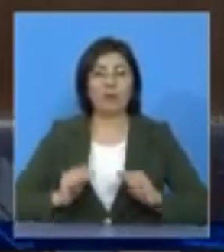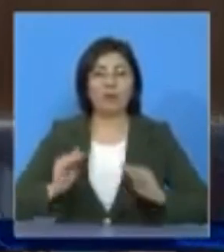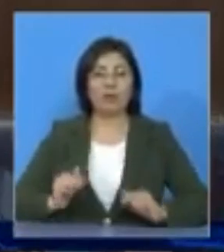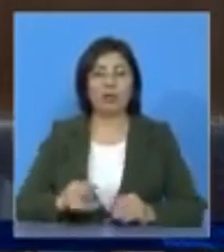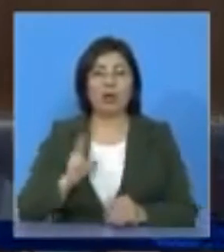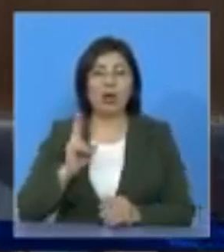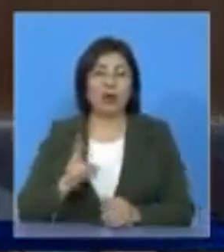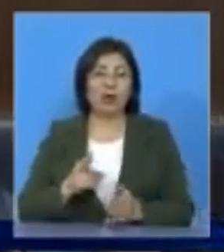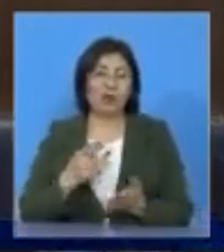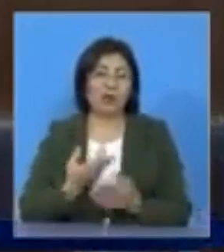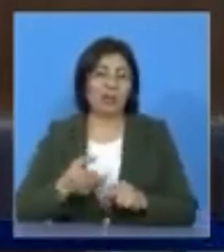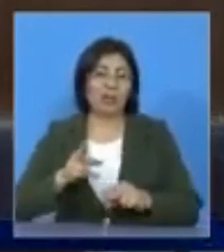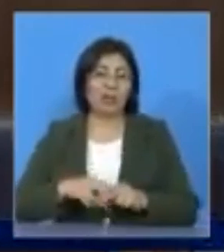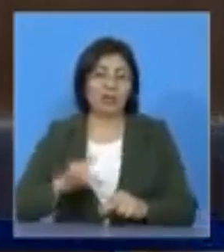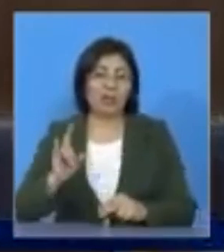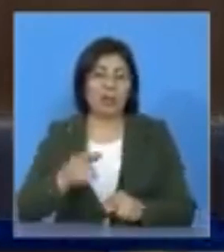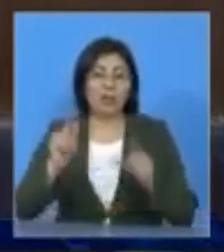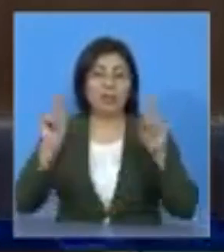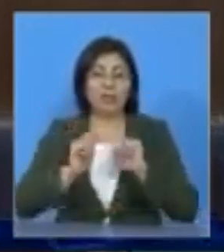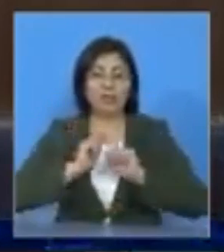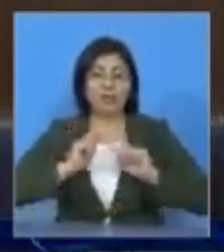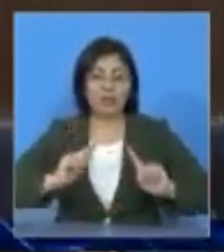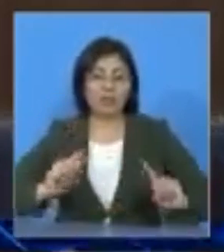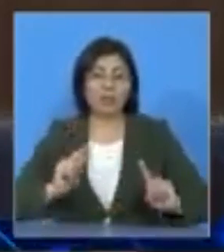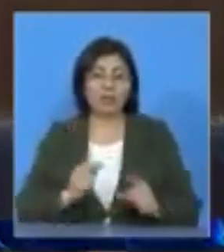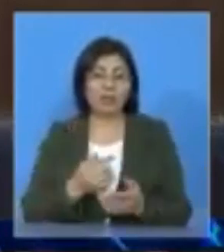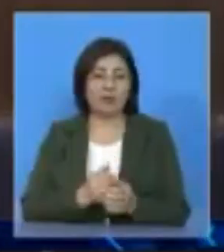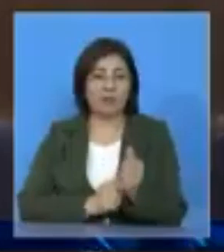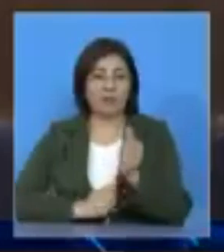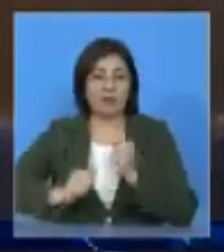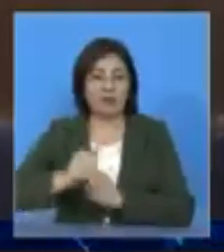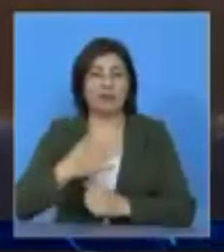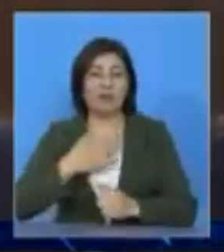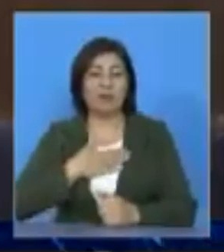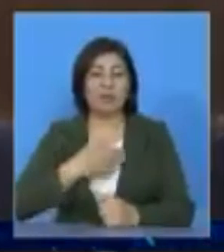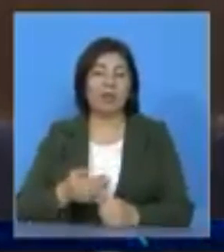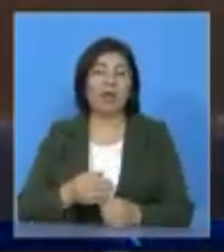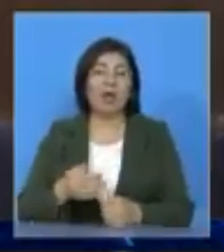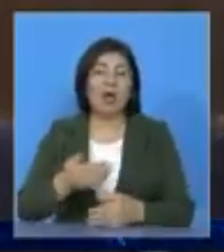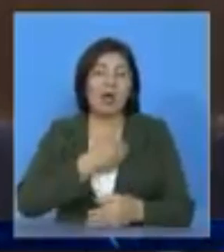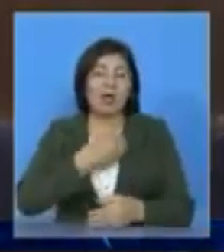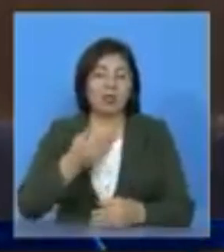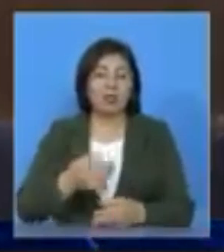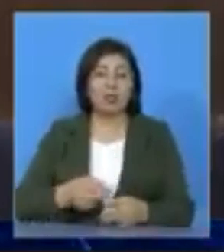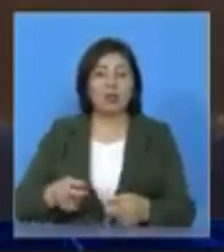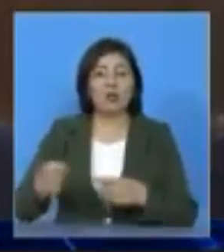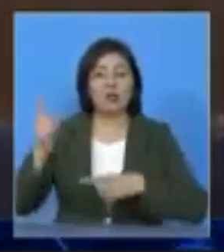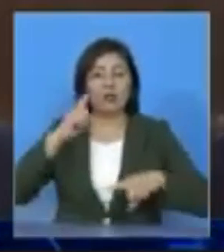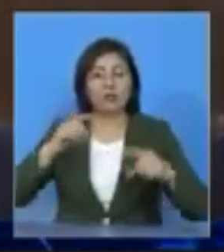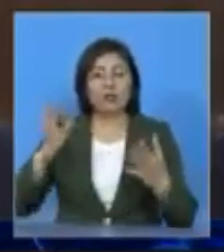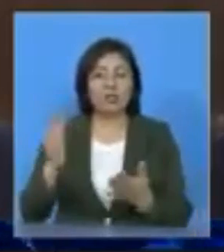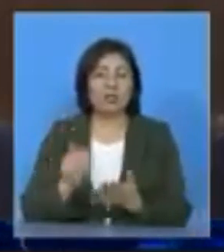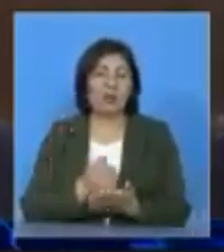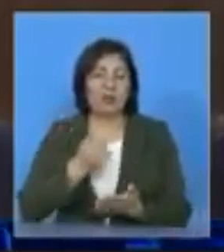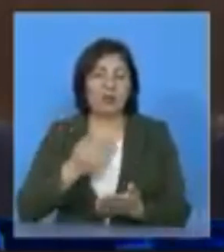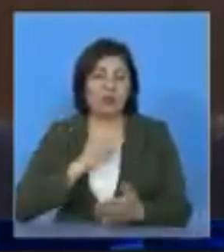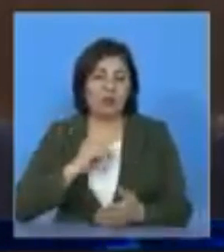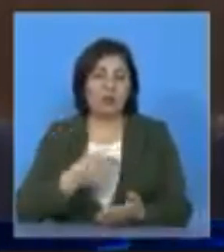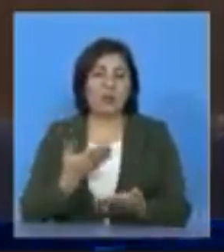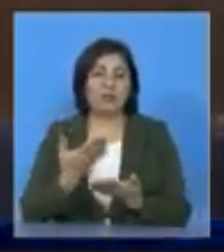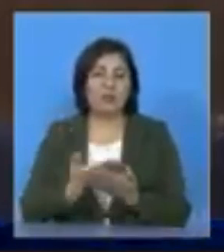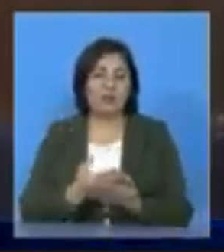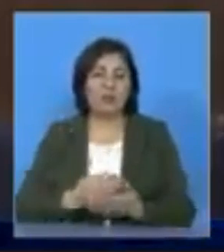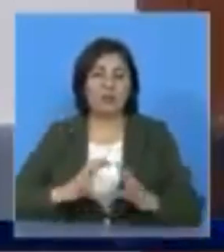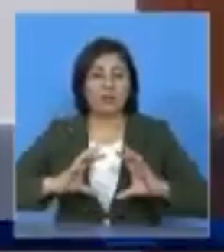что, наверное, скоро эти маленькие звездочки переплюнут меня. Я желаю им творческих успехов, ведь каждому исполнителю нужна сцена, и пусть их ждут